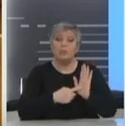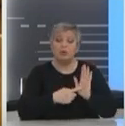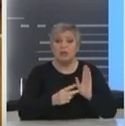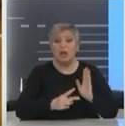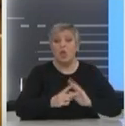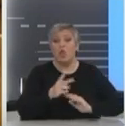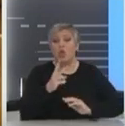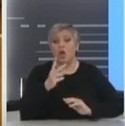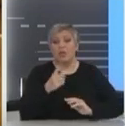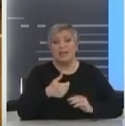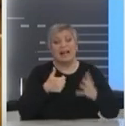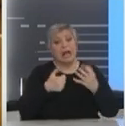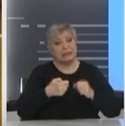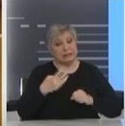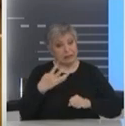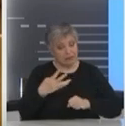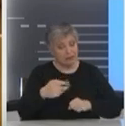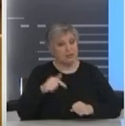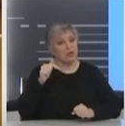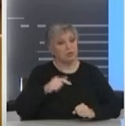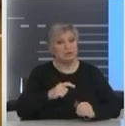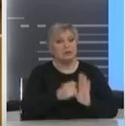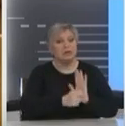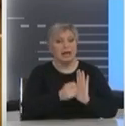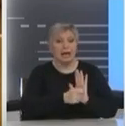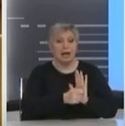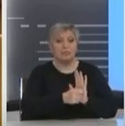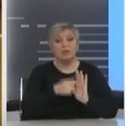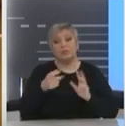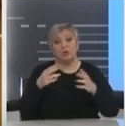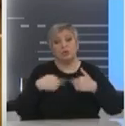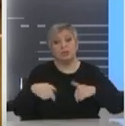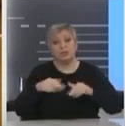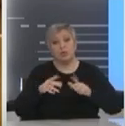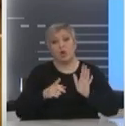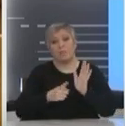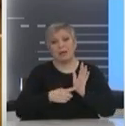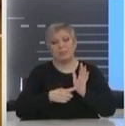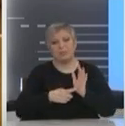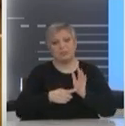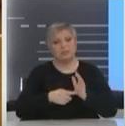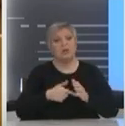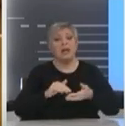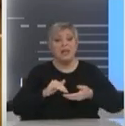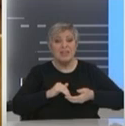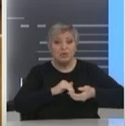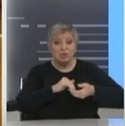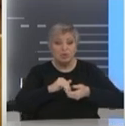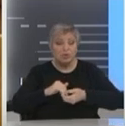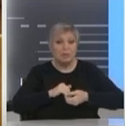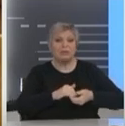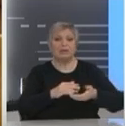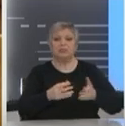την απόφαση τη λαμβάνει το Διοικητικό Συμβούλιο. Δεν εφαρμόζεται στα σωματεία ευρύτερης έκτασης, όπως